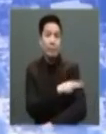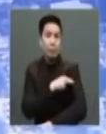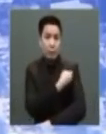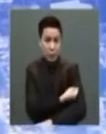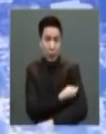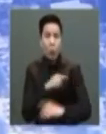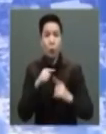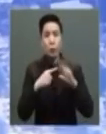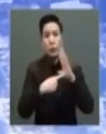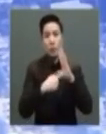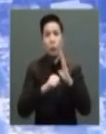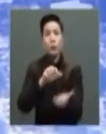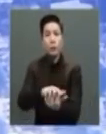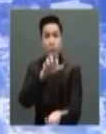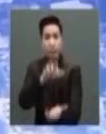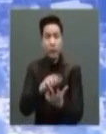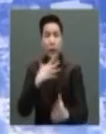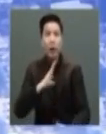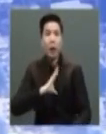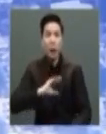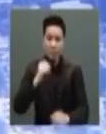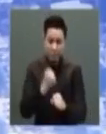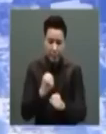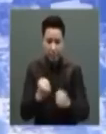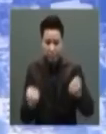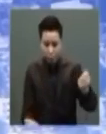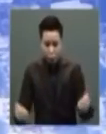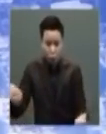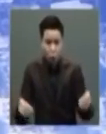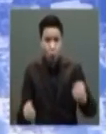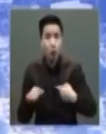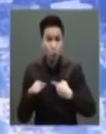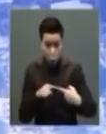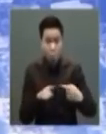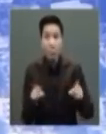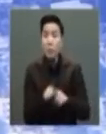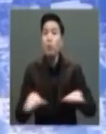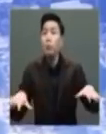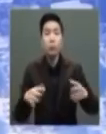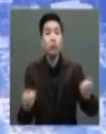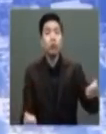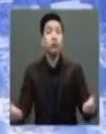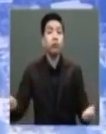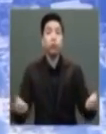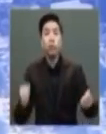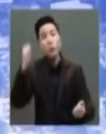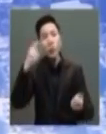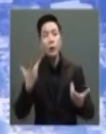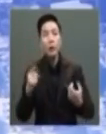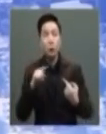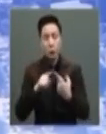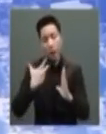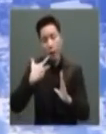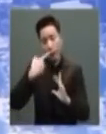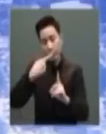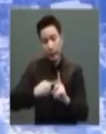ใจมีโรคหัวใจโตมีพฤติกรรมนะคะในส่วนของประวัติการสังสรรค์มีการดื่มสุราในวงเพื่อน